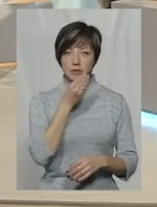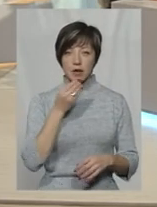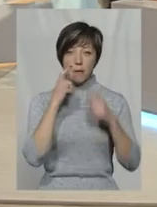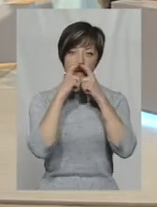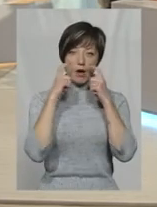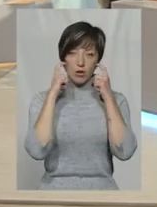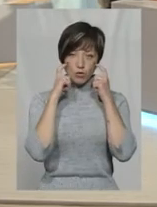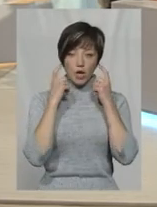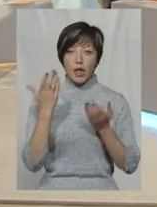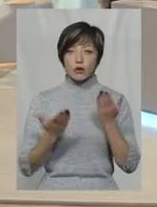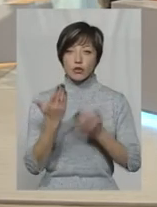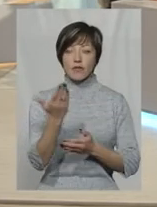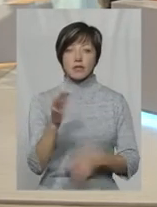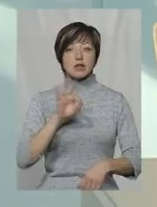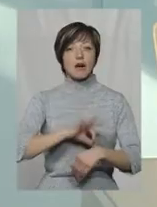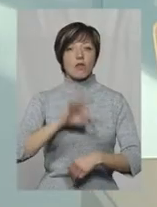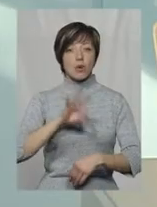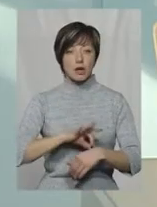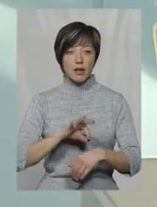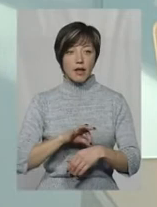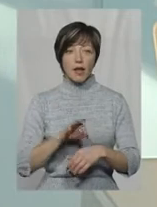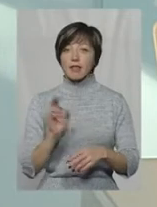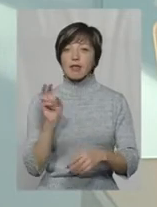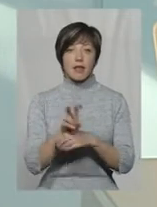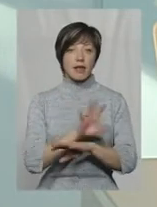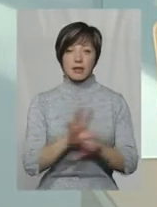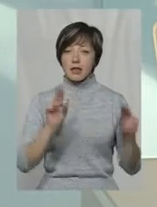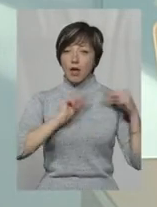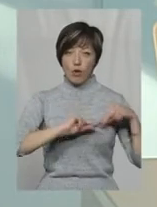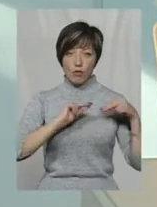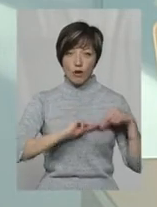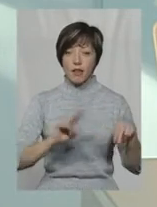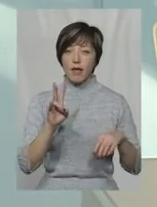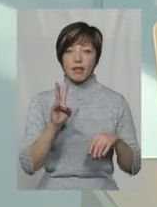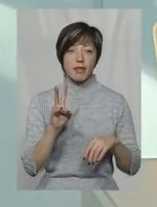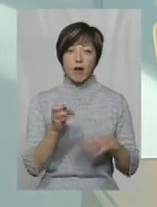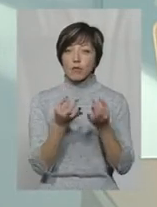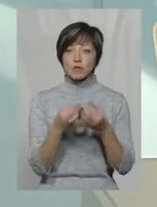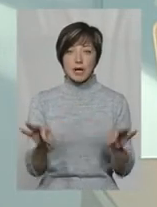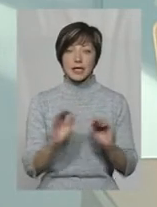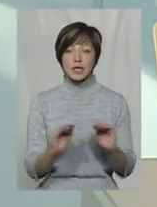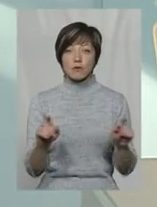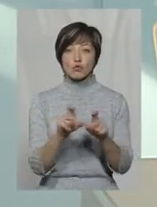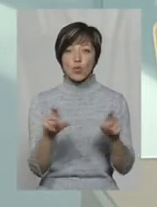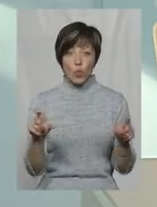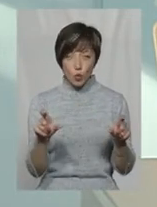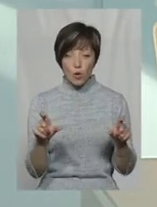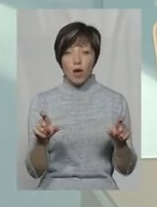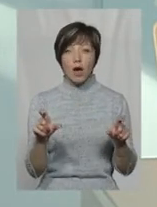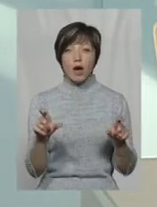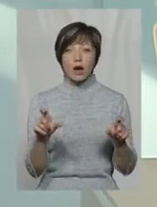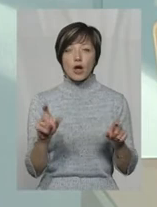маску. Якщо ви захворіли, не йдіть на роботу, не пускайте дітей в школу, в дитячий